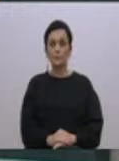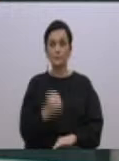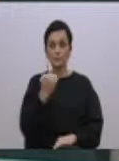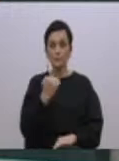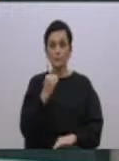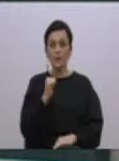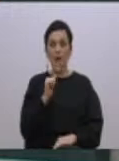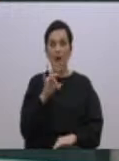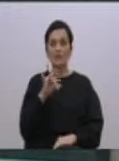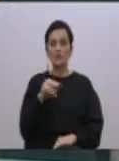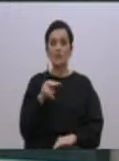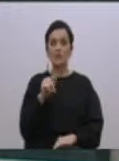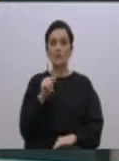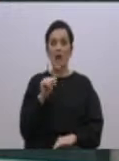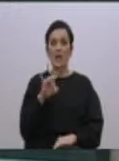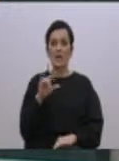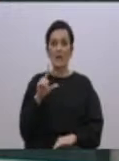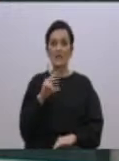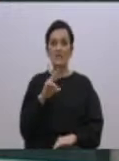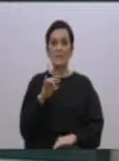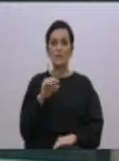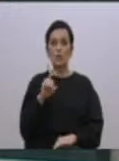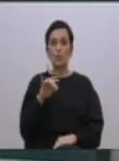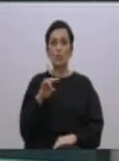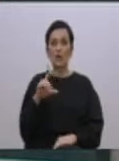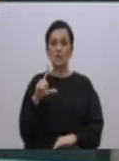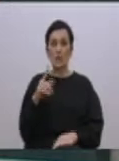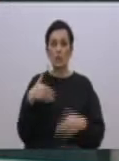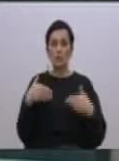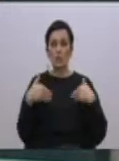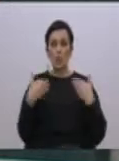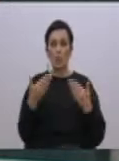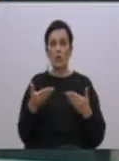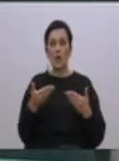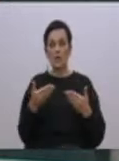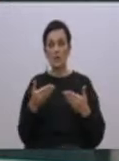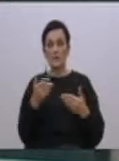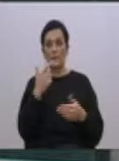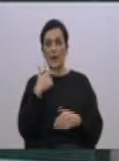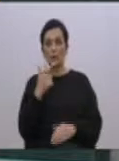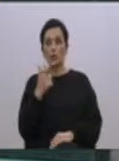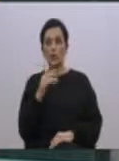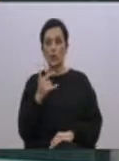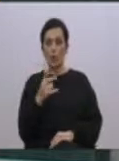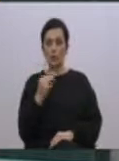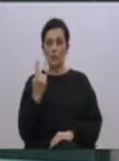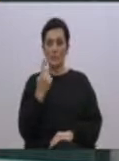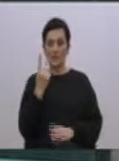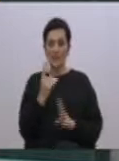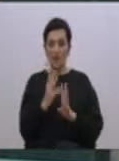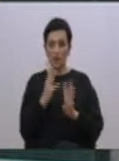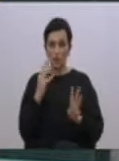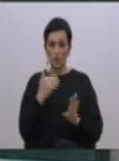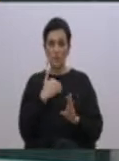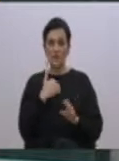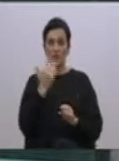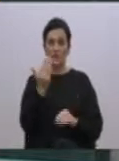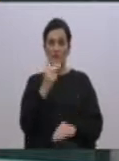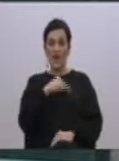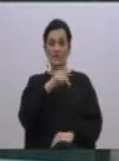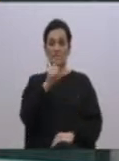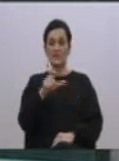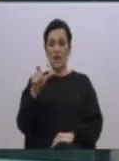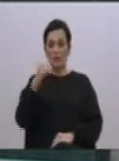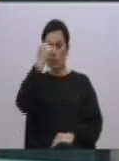Malot Archi Talakvadze Dimitri Khundats. Mogesamebit, baton Georgi, pirvel rikshi mina tvkens tanamshromlobs